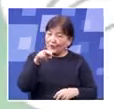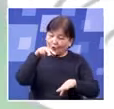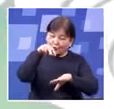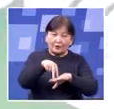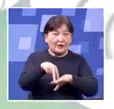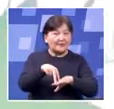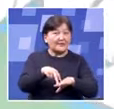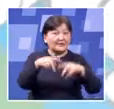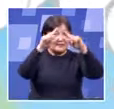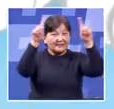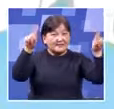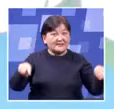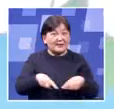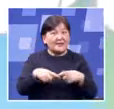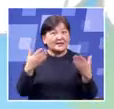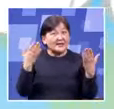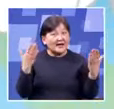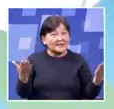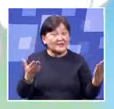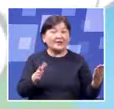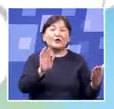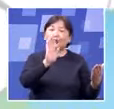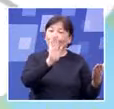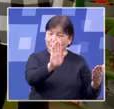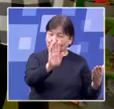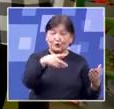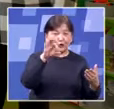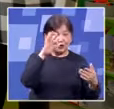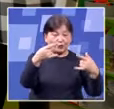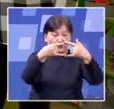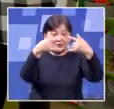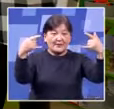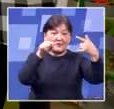амтан самбарын аль хэсэгт байгааг хүүхдүүдэд заагаарай.